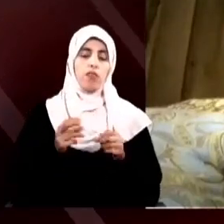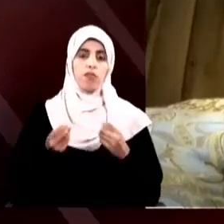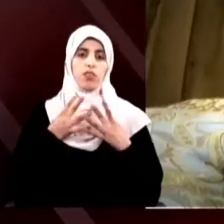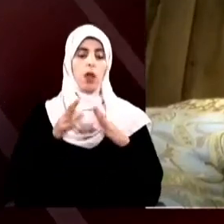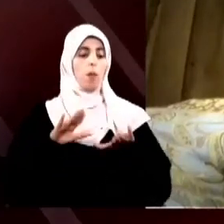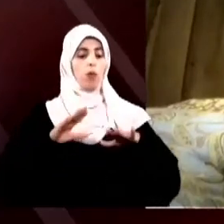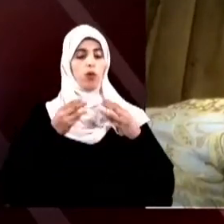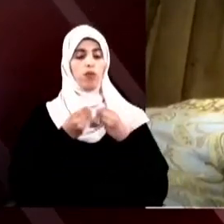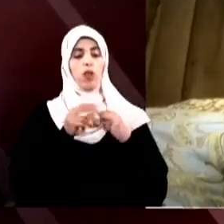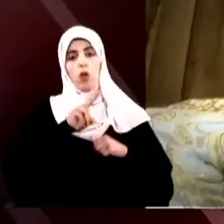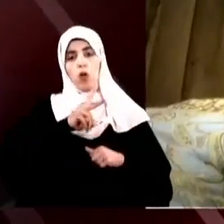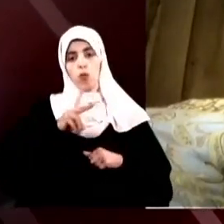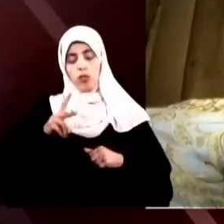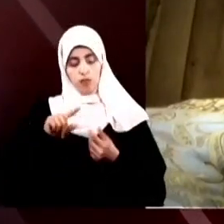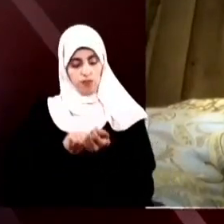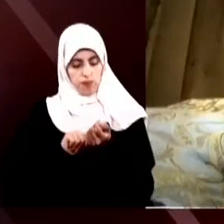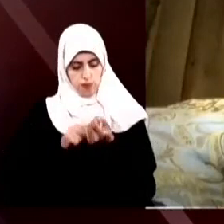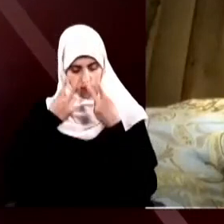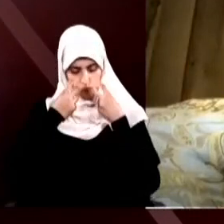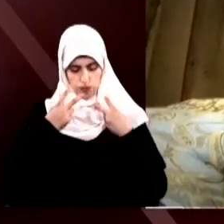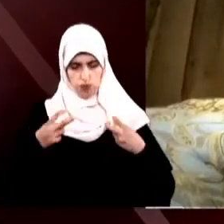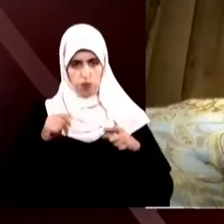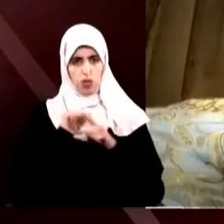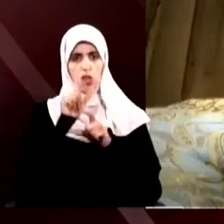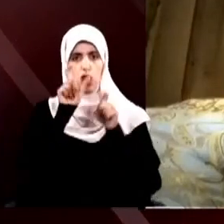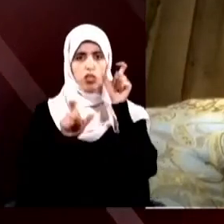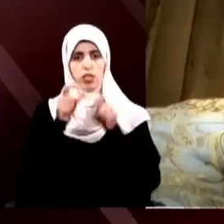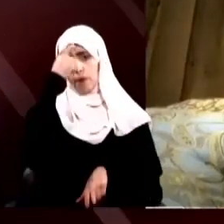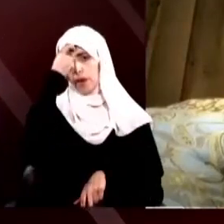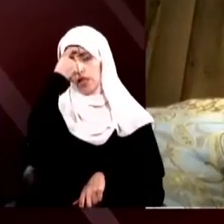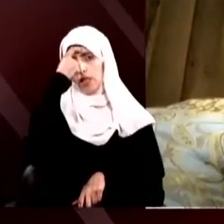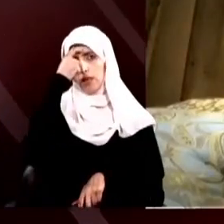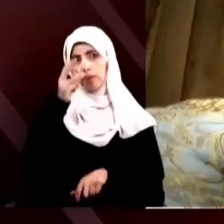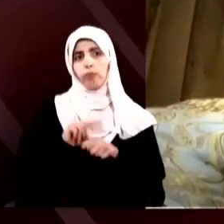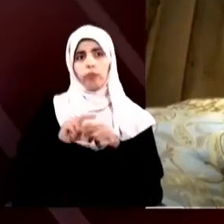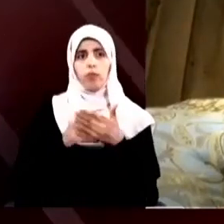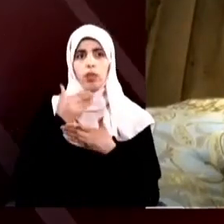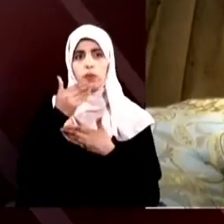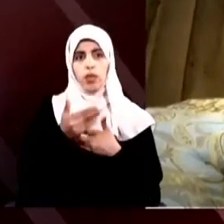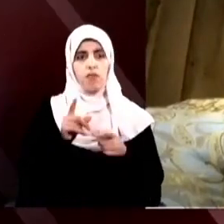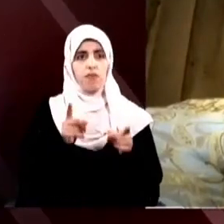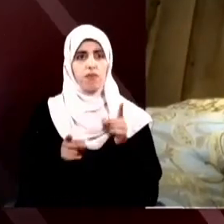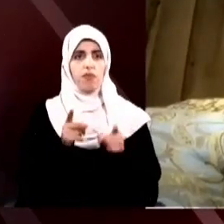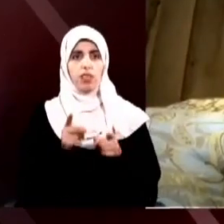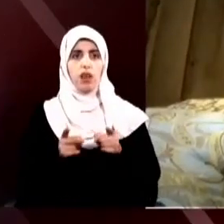الطفرة متواجدة في العديد من العينات التي تم تجميعها من المرضى المصابين. وبعد فترة وجيزة